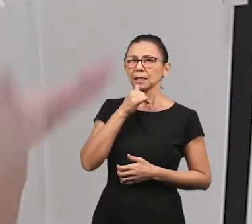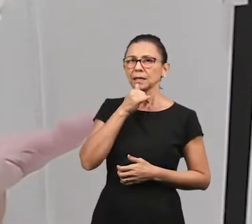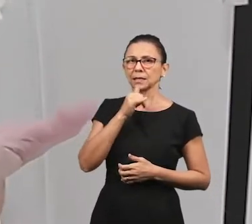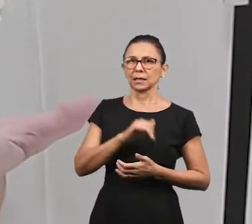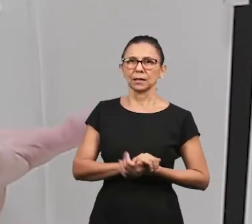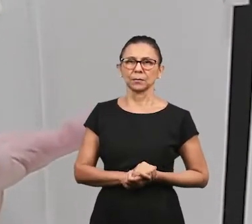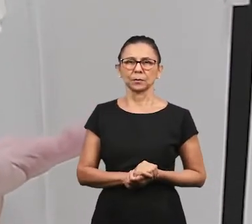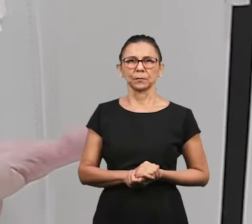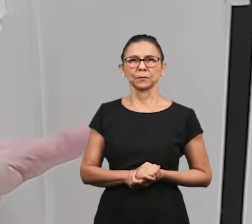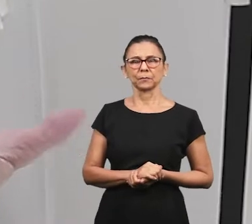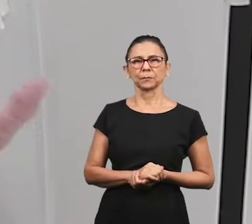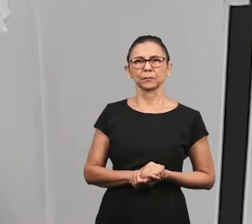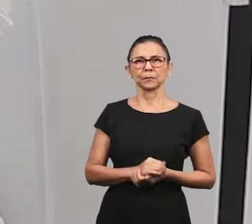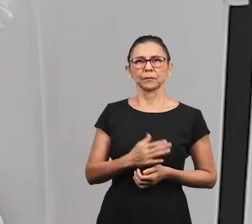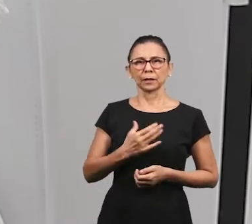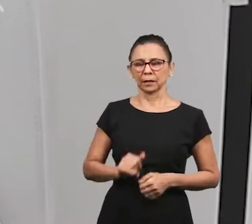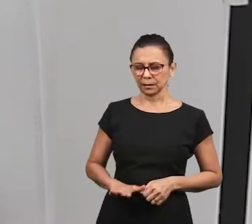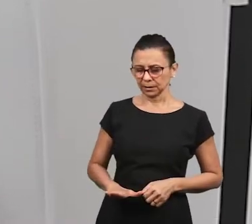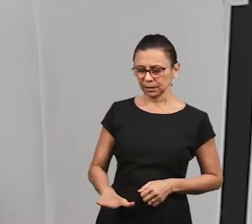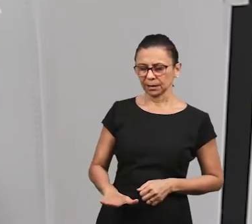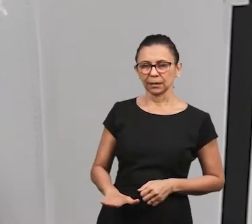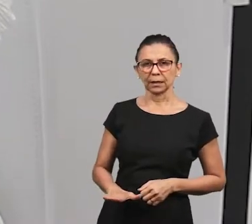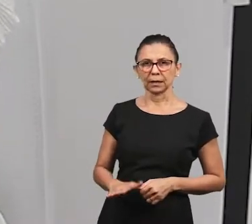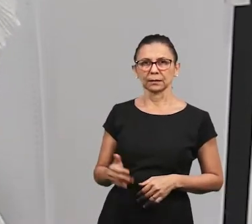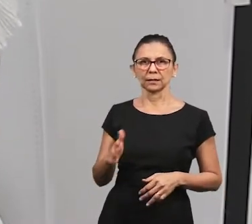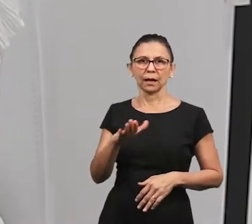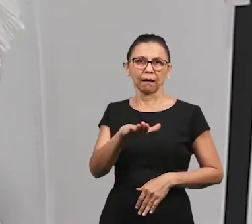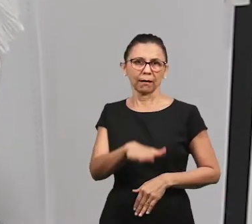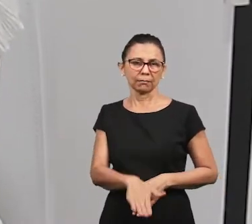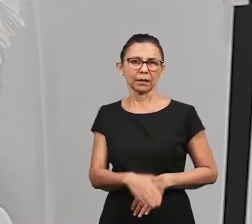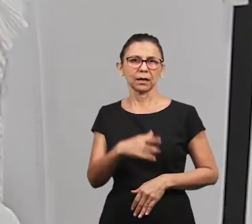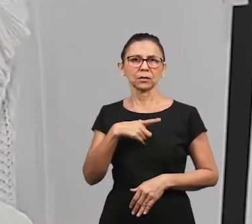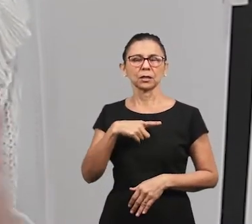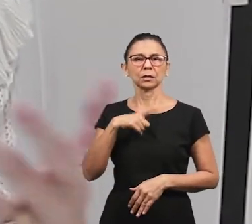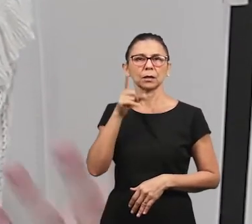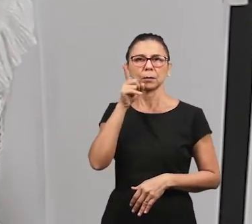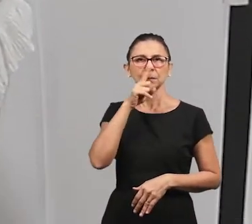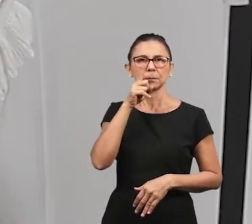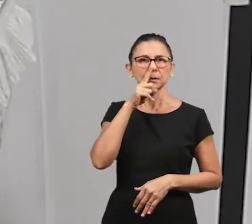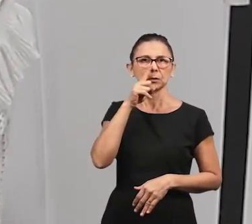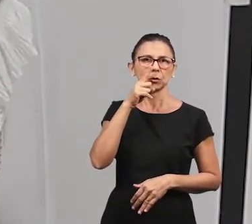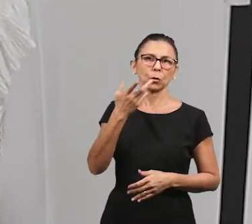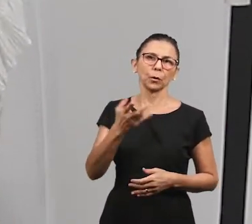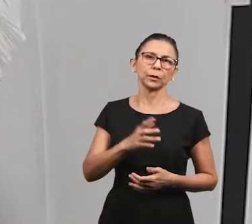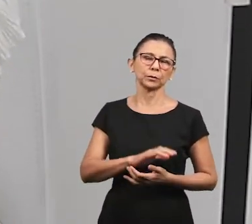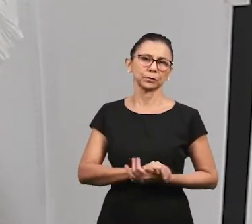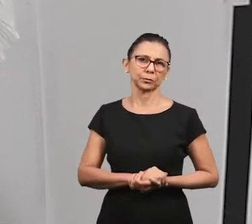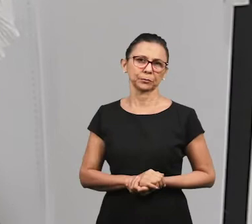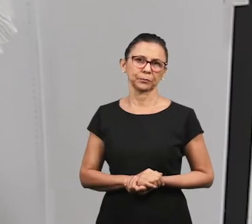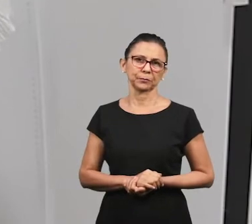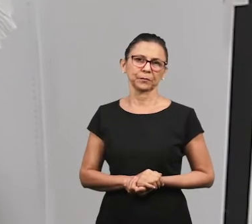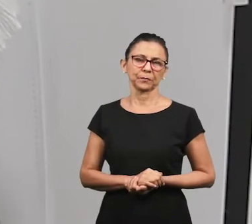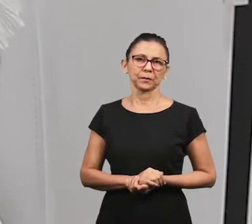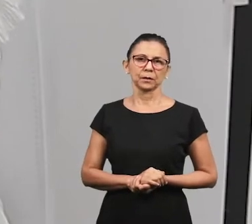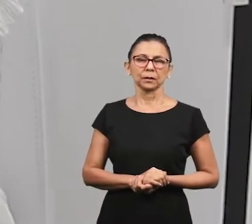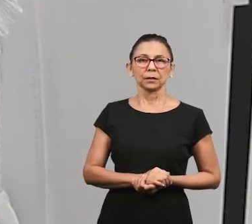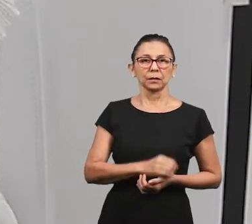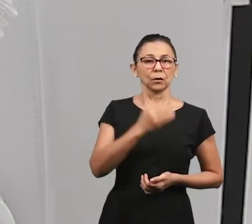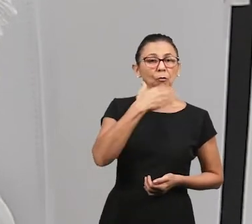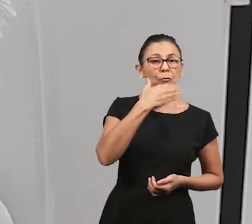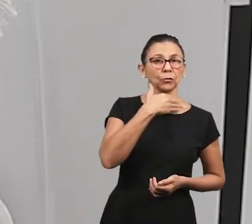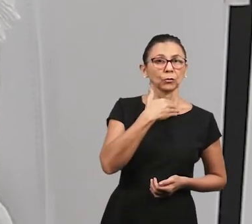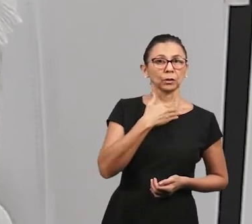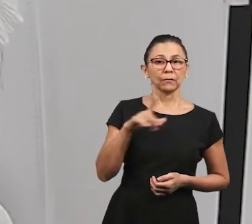например, остался дома после обеда, он наверняка между фруктами и каким-то печеньем